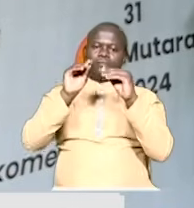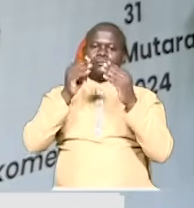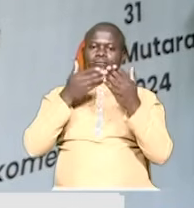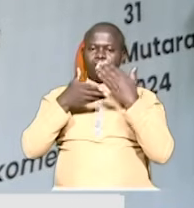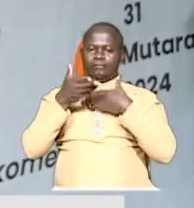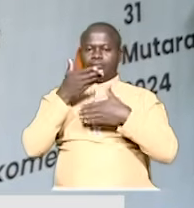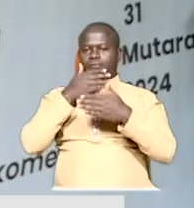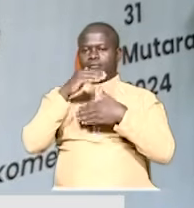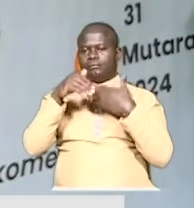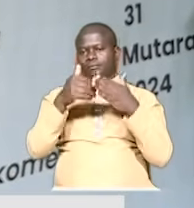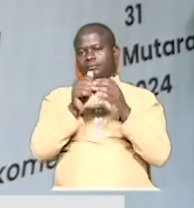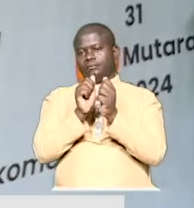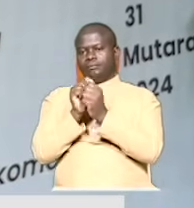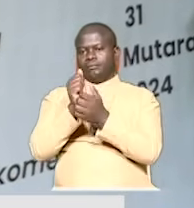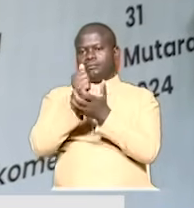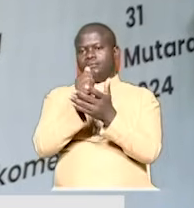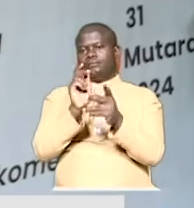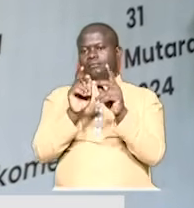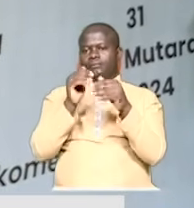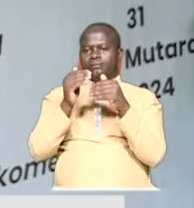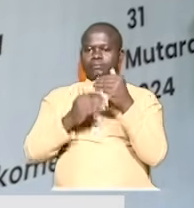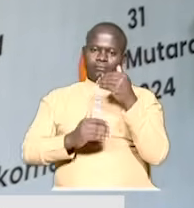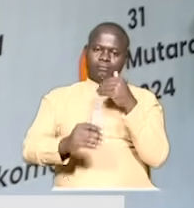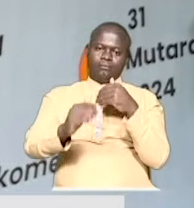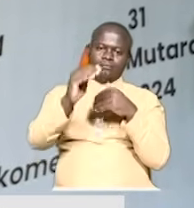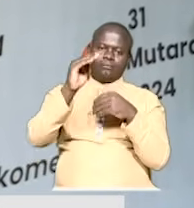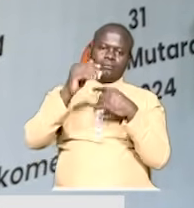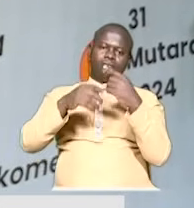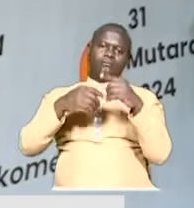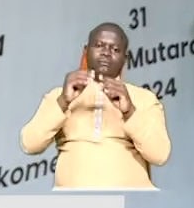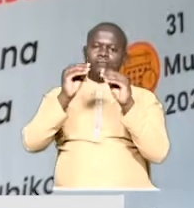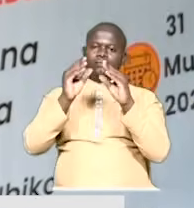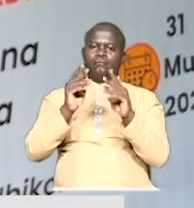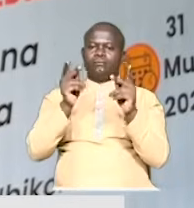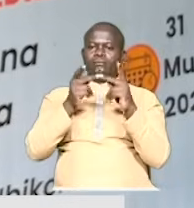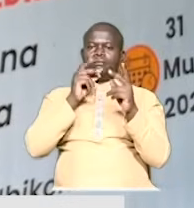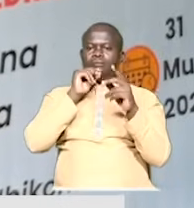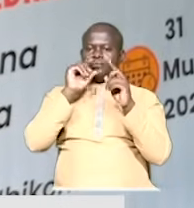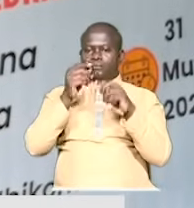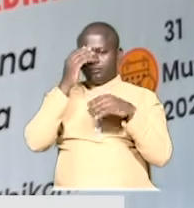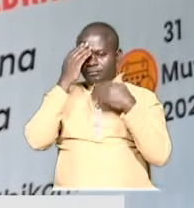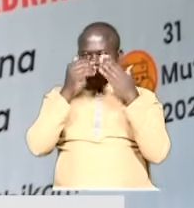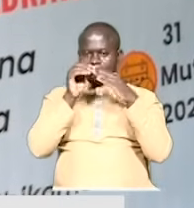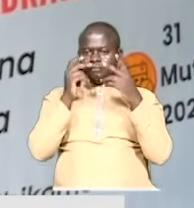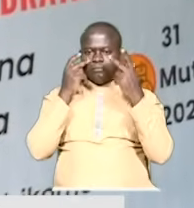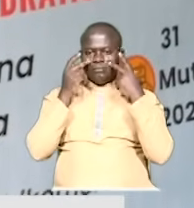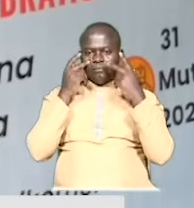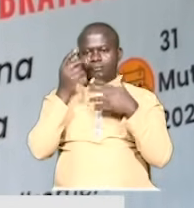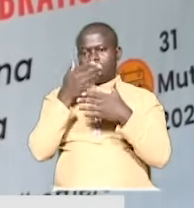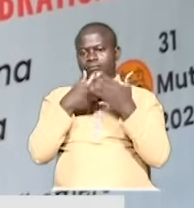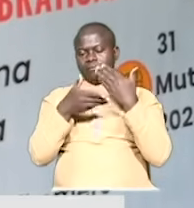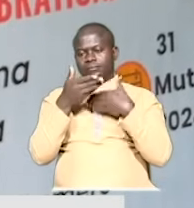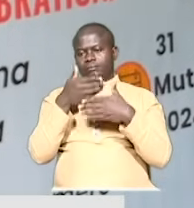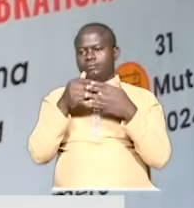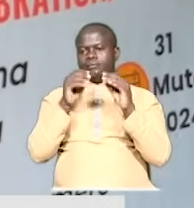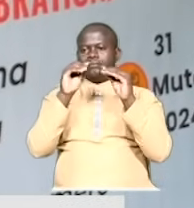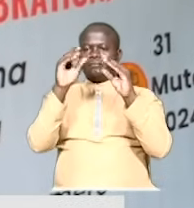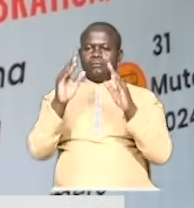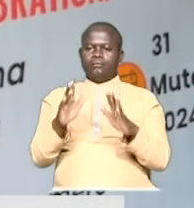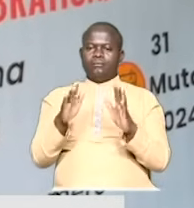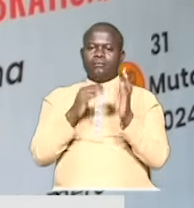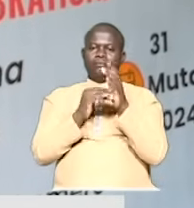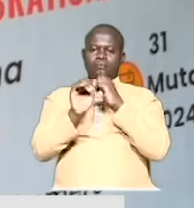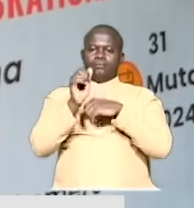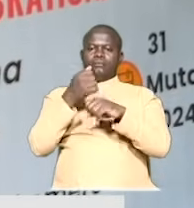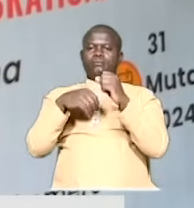byo gufasha abantu bagiye gukomeza izi nyigisho naho zitaragera kuko twabonye ko ari ibiganiro ari inyigisho ari